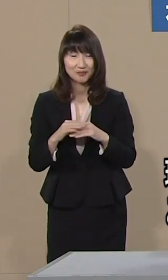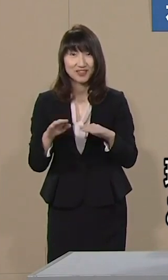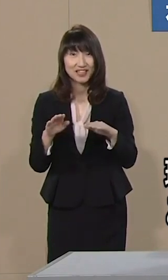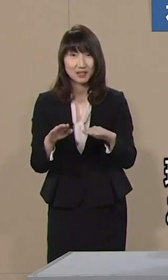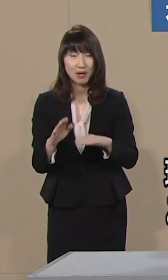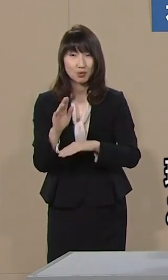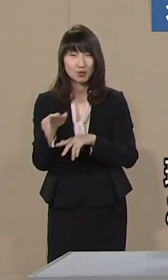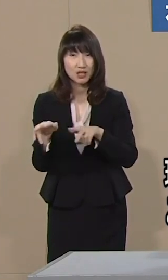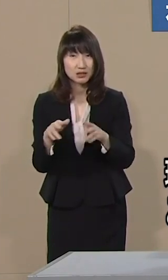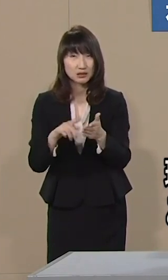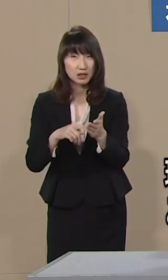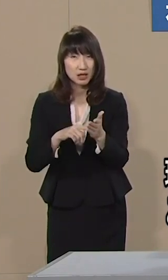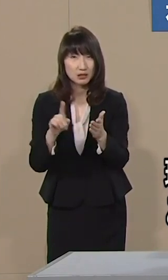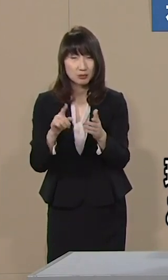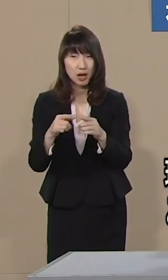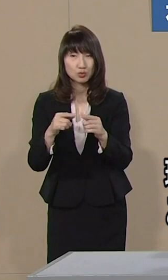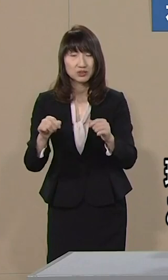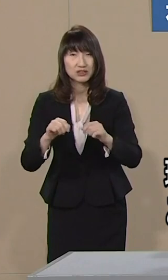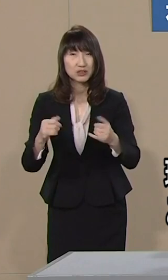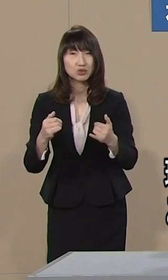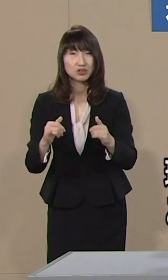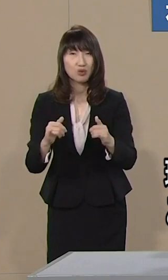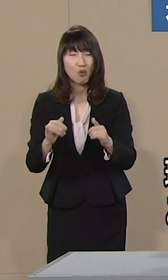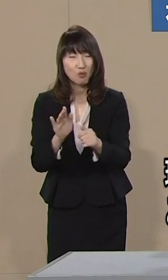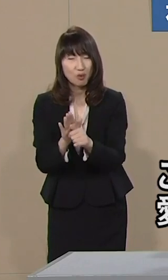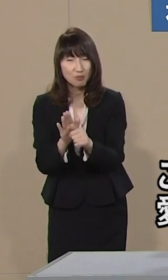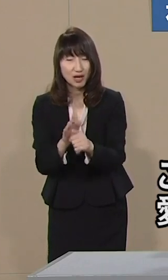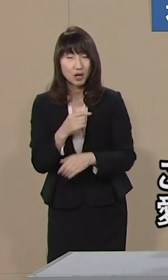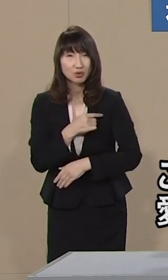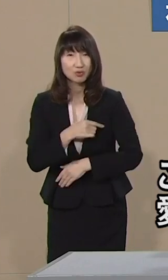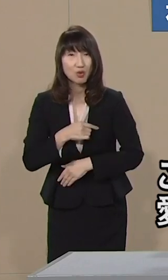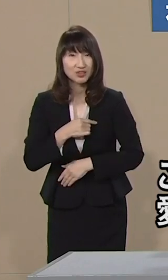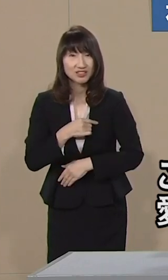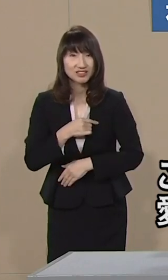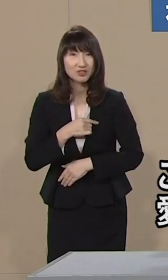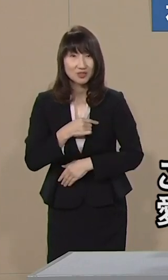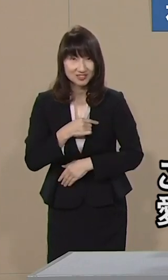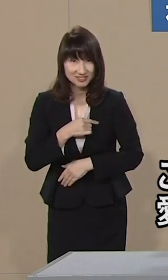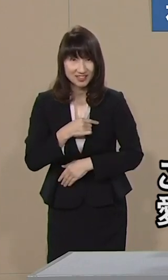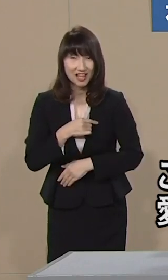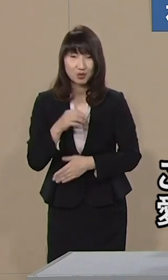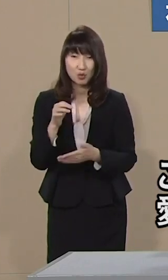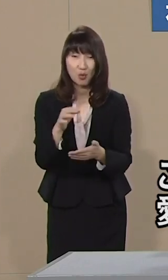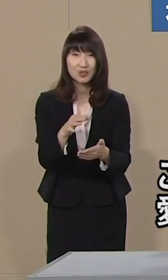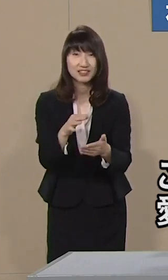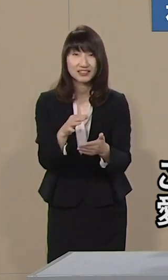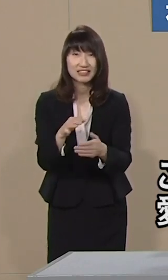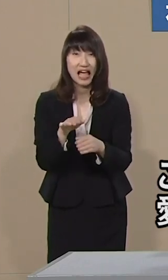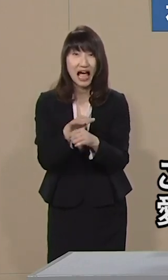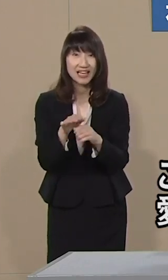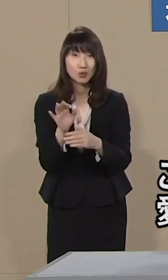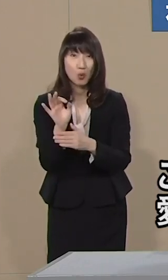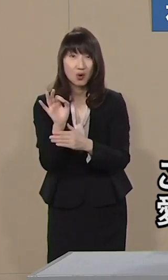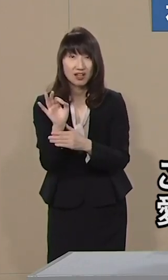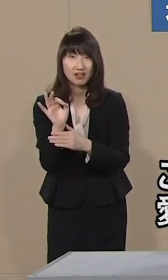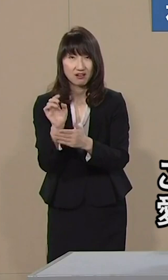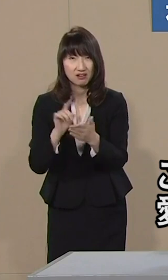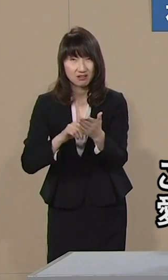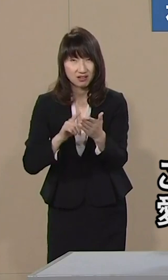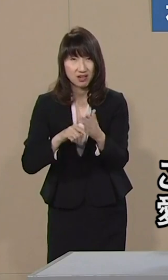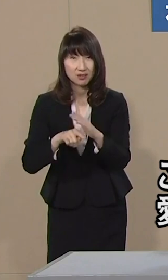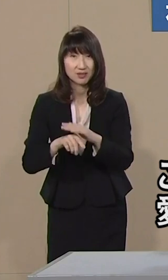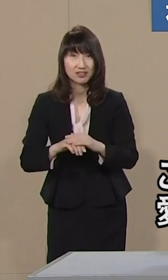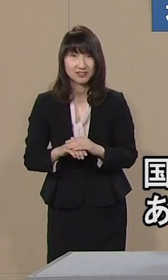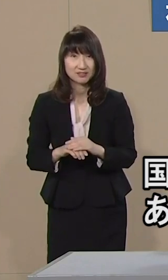現在の政治に足りないのはこの国に生きる人々を慮る気持ちそしてこの国に生きる人々への投資愛と金が圧倒的に